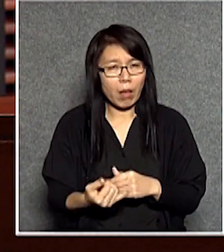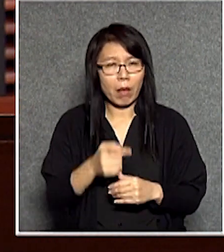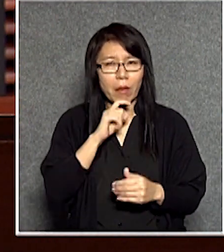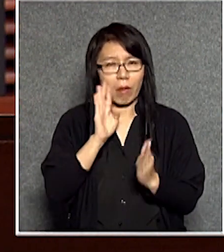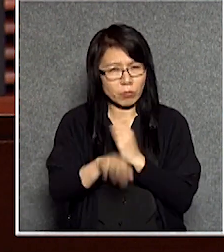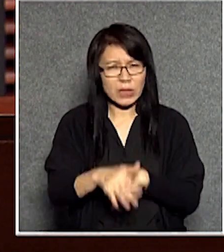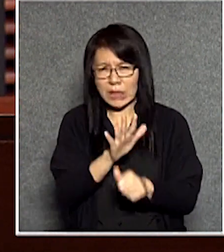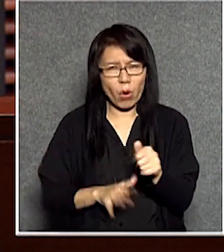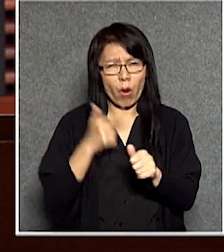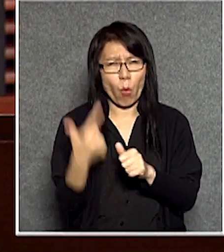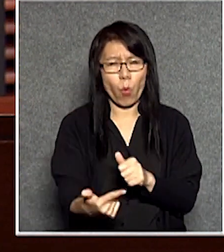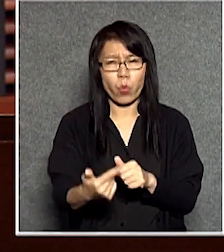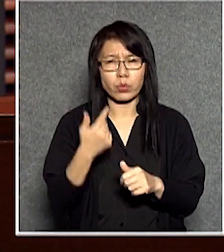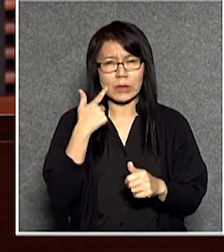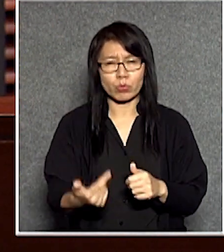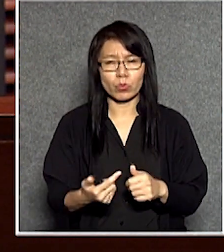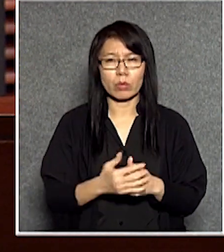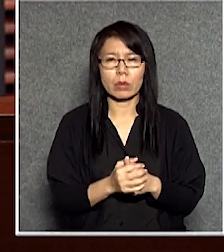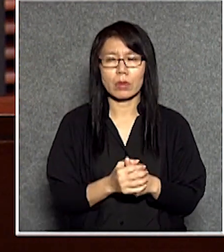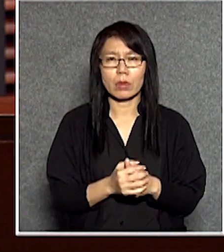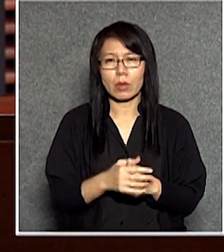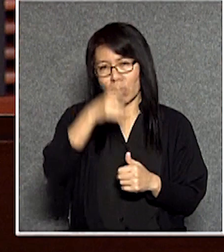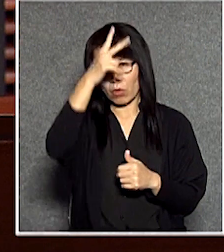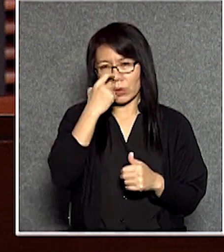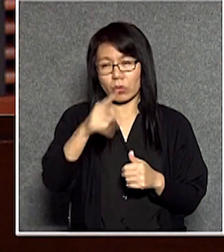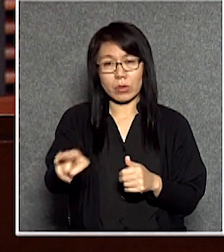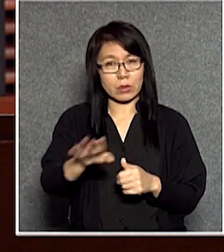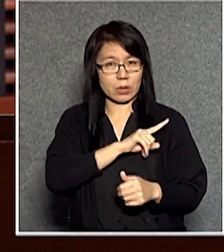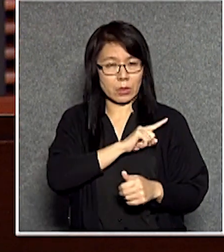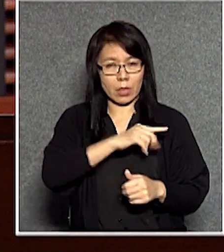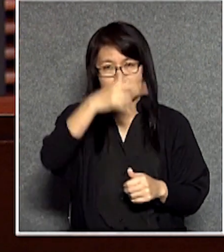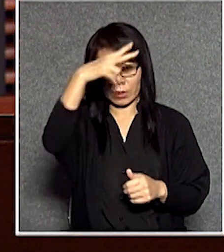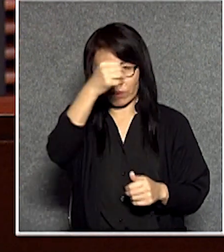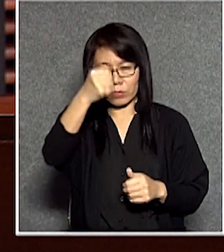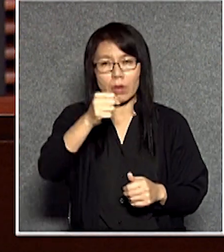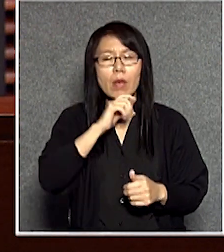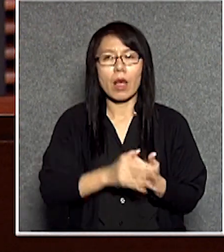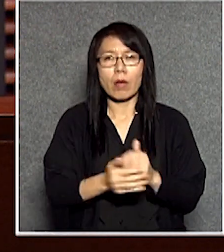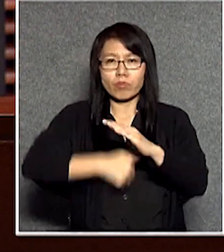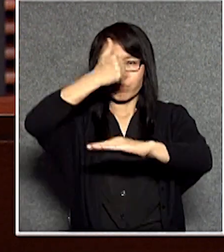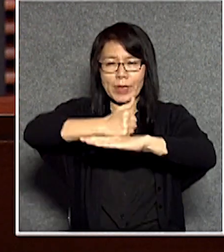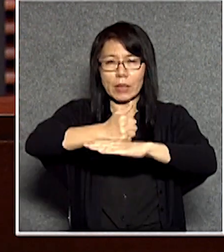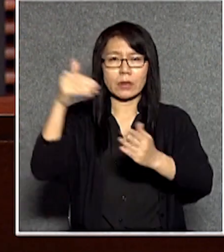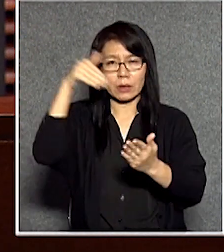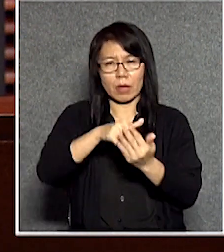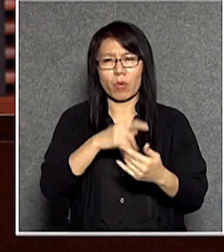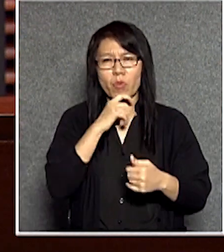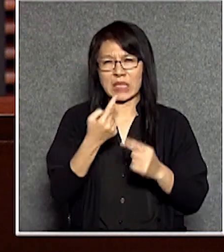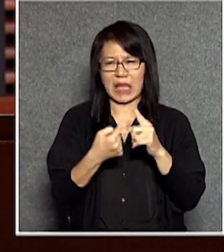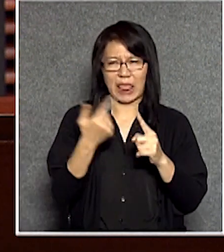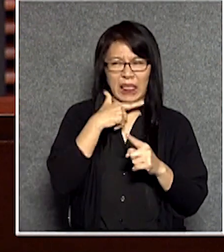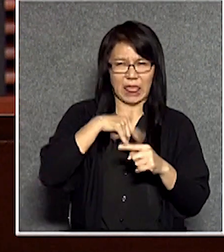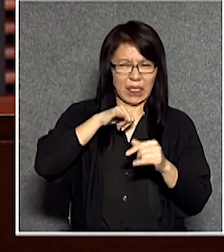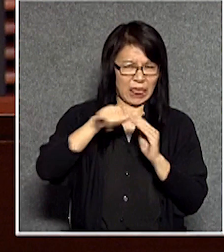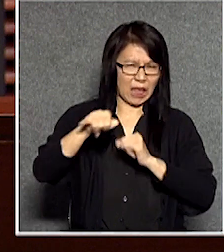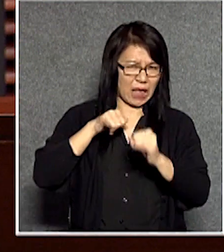後患無窮。梁振英作為特區政府的首長，在上任以來民望一直低企，施政不得